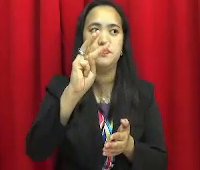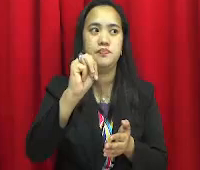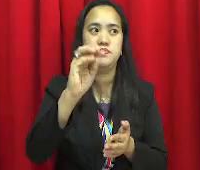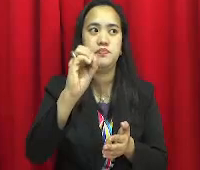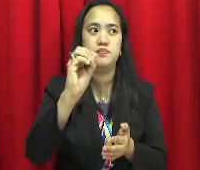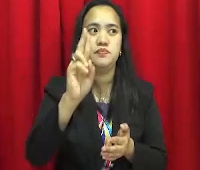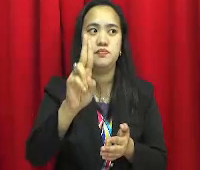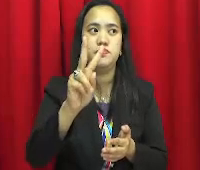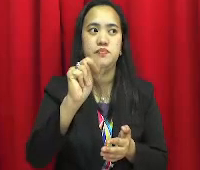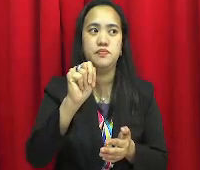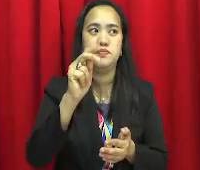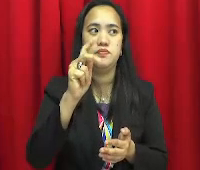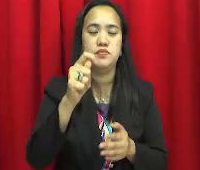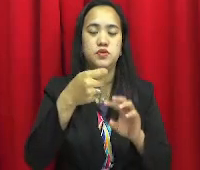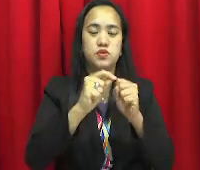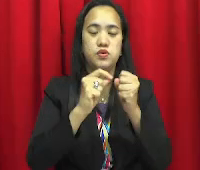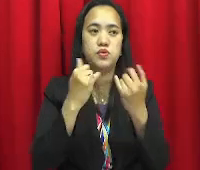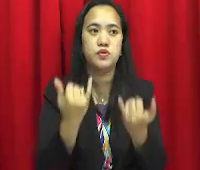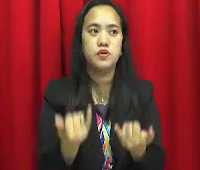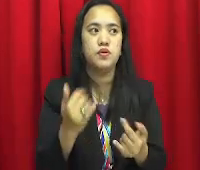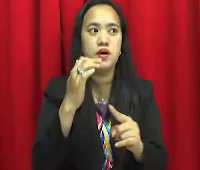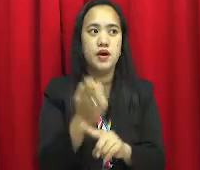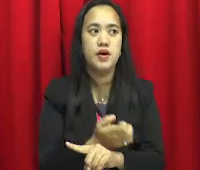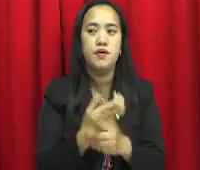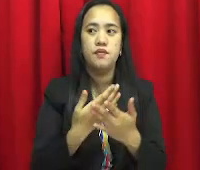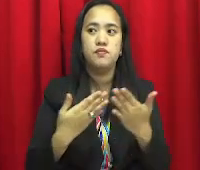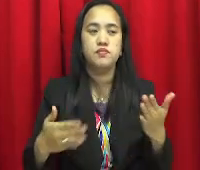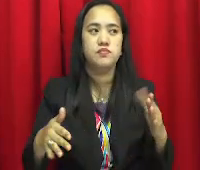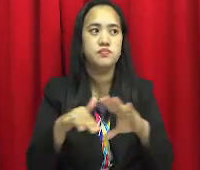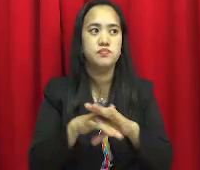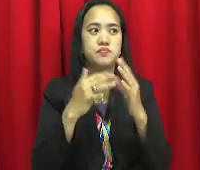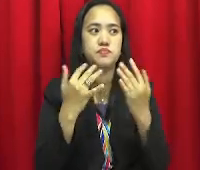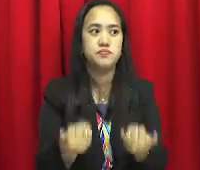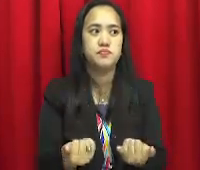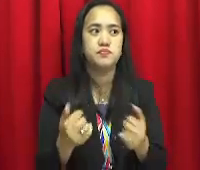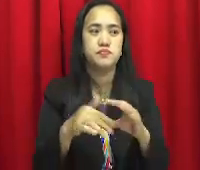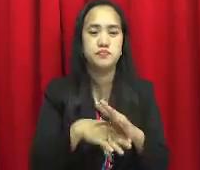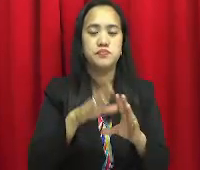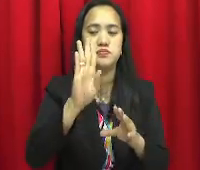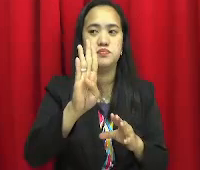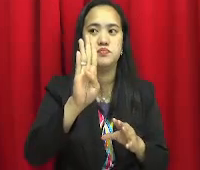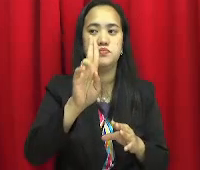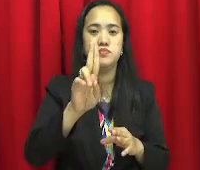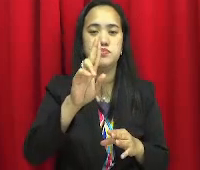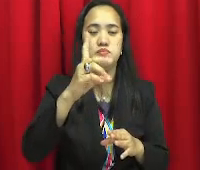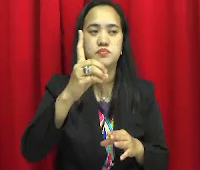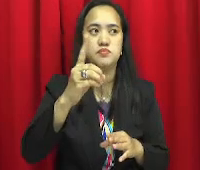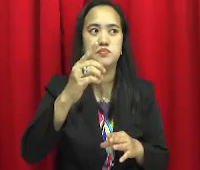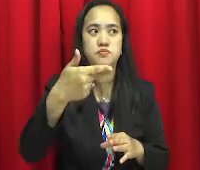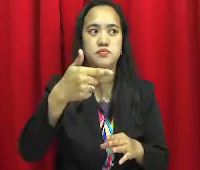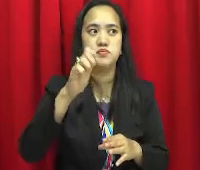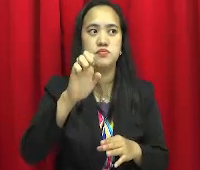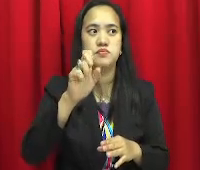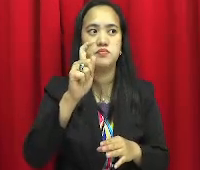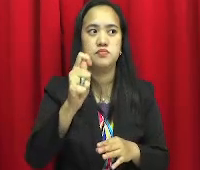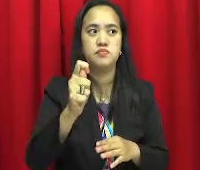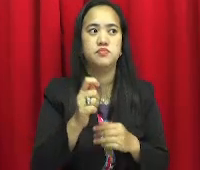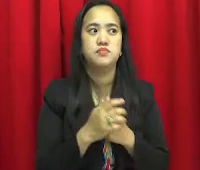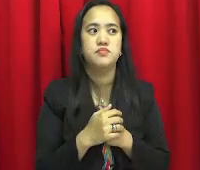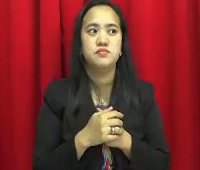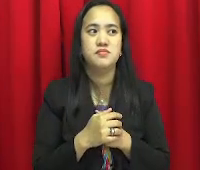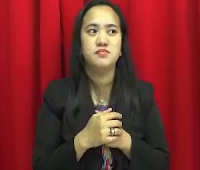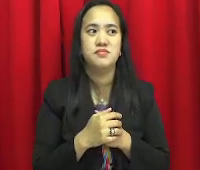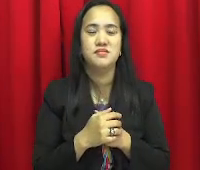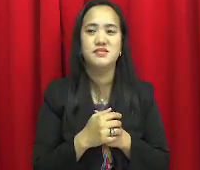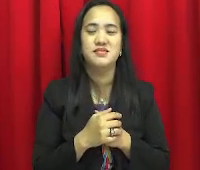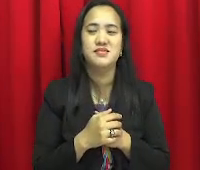So everything, lahat ng budget talaga nasa kanya. Opo, Pastor. Nasa kanya talaga lahat. Yeah. Ganon din yung sinasabi ng iba. Ano?